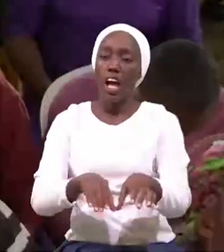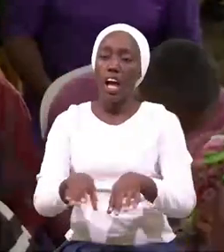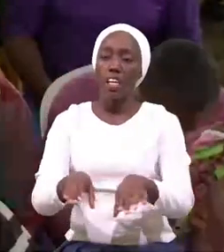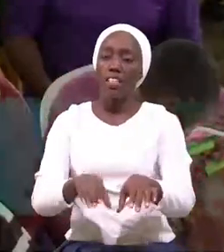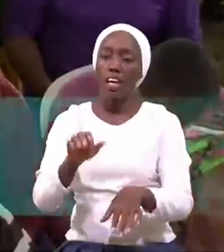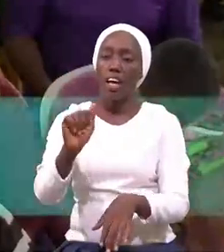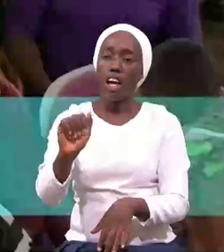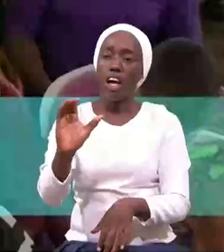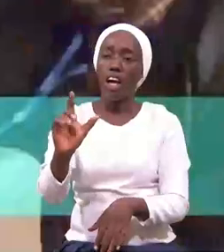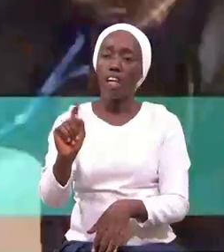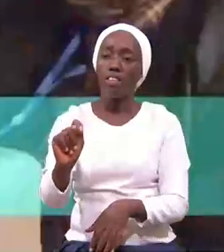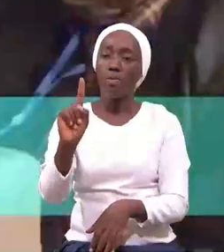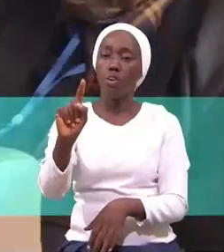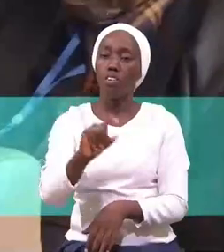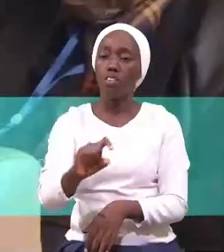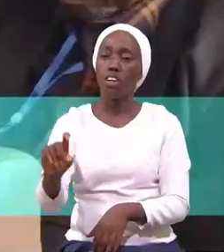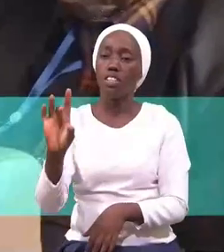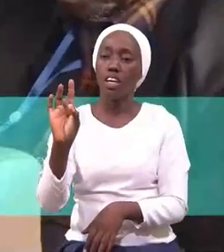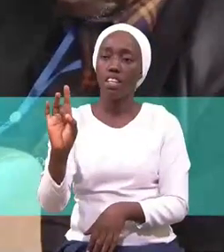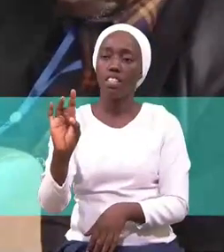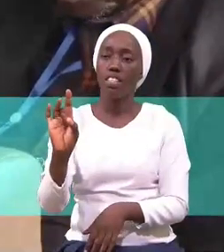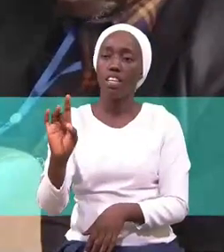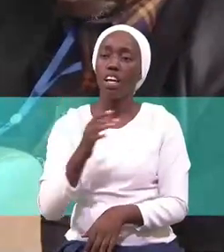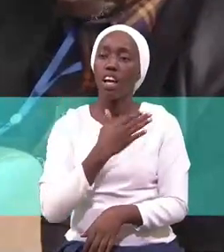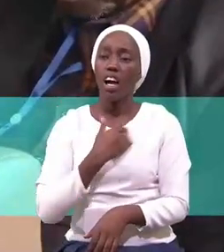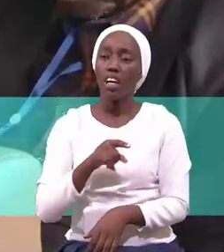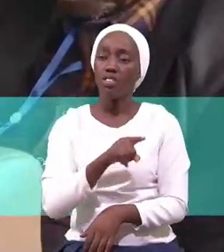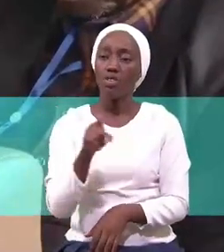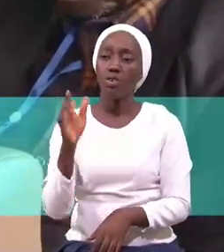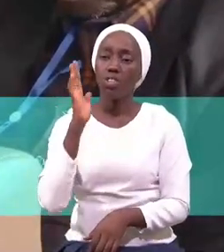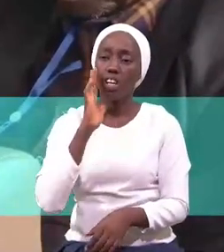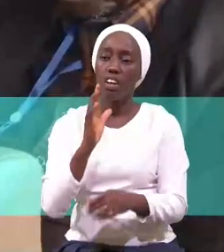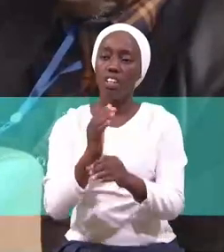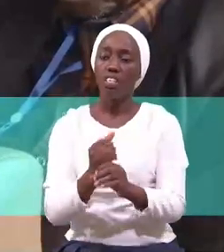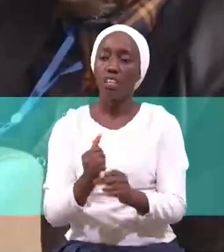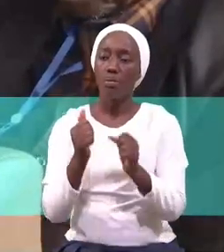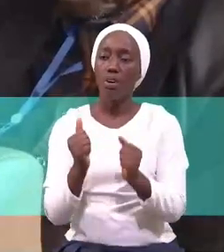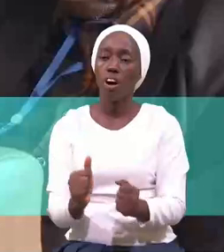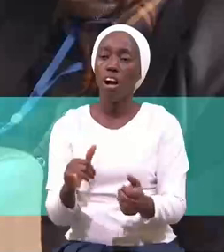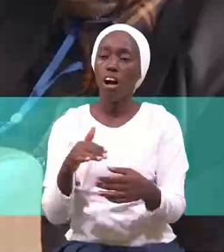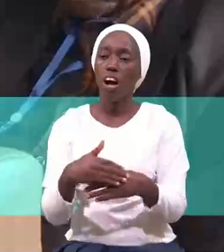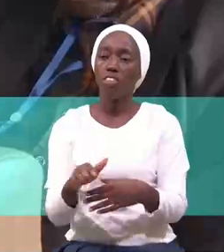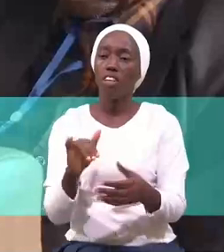En Actes chapitre 1, le verset 8. Il dit, vous